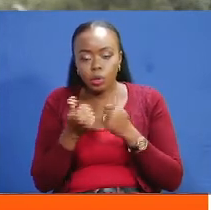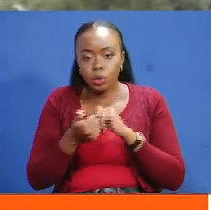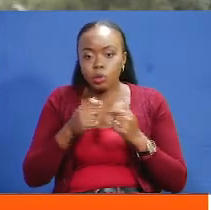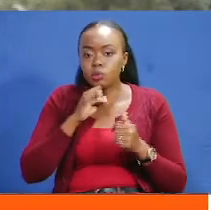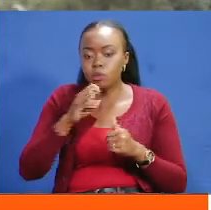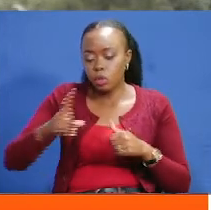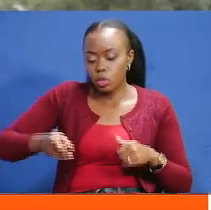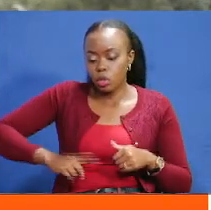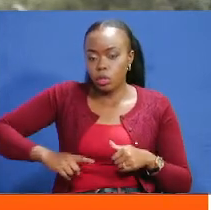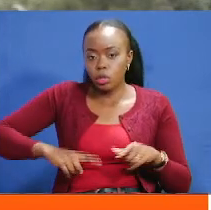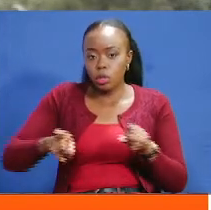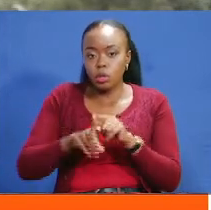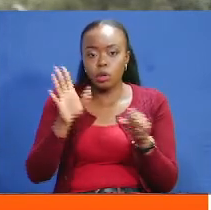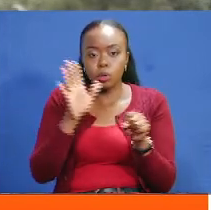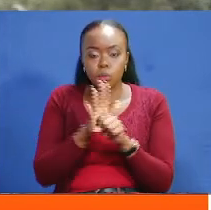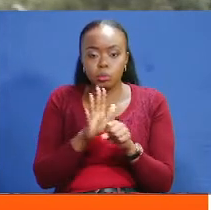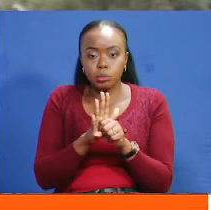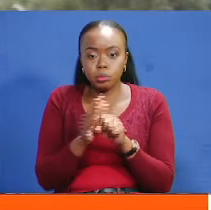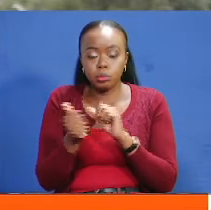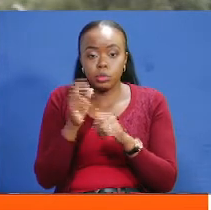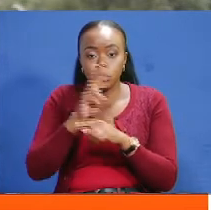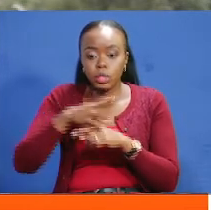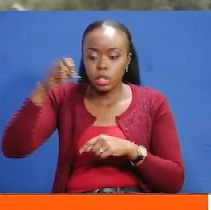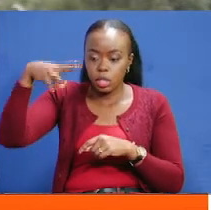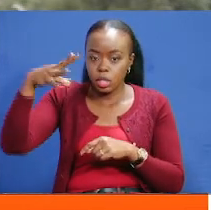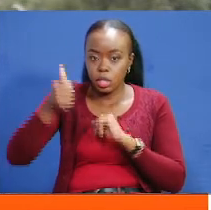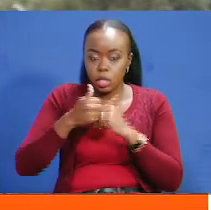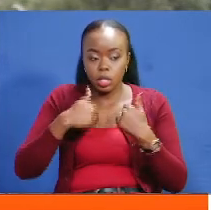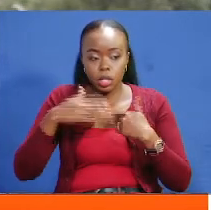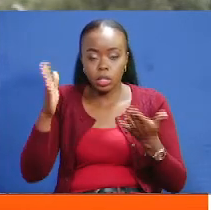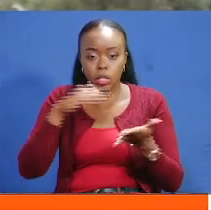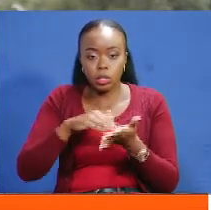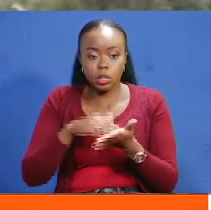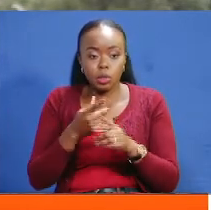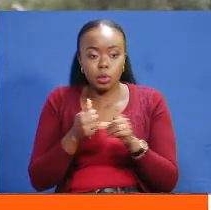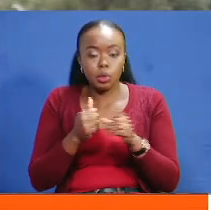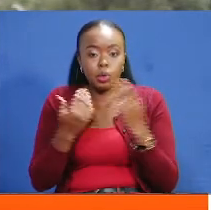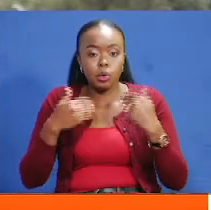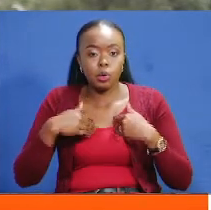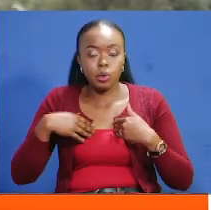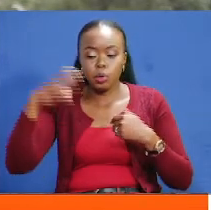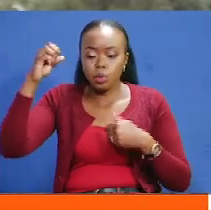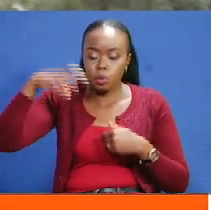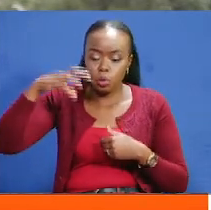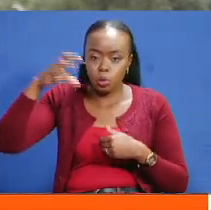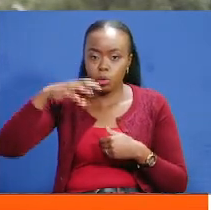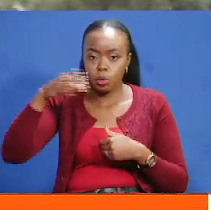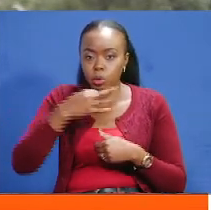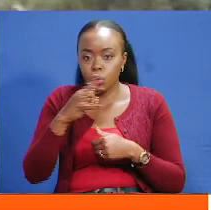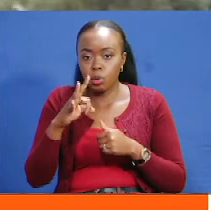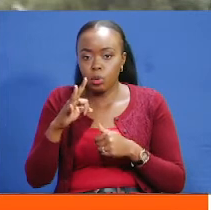hunger na sana sana kiangazi ambao kimetokana na ukosefu wa mvua